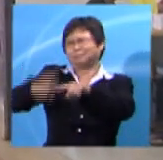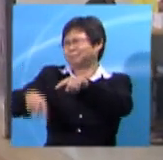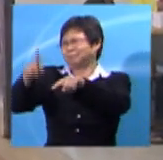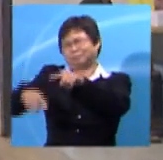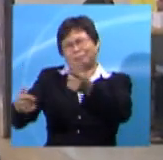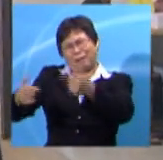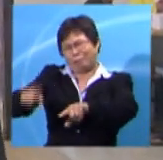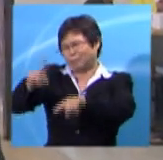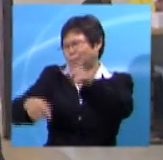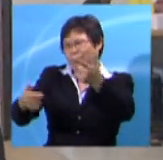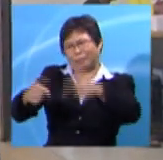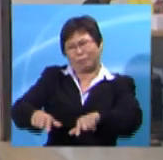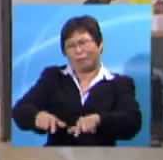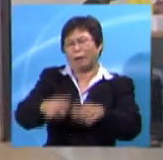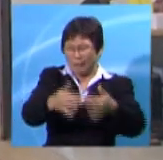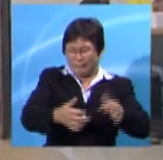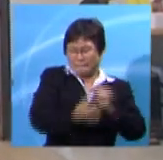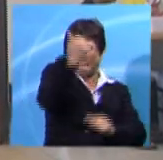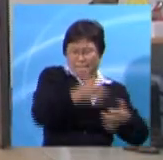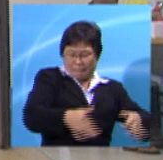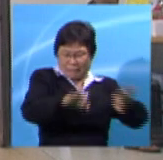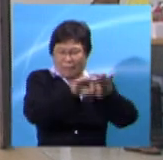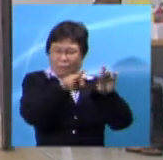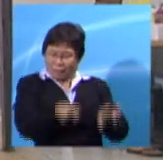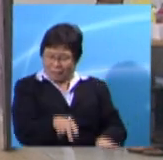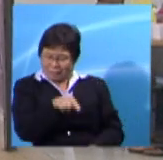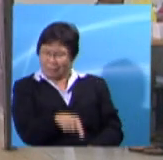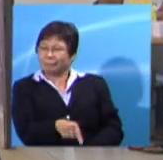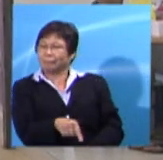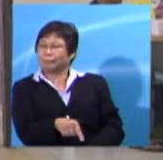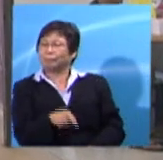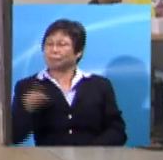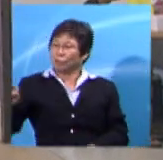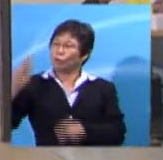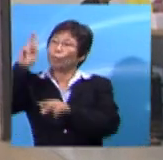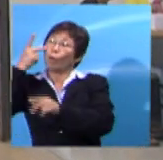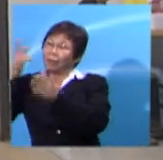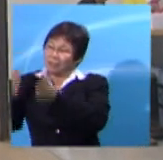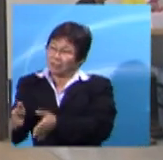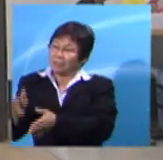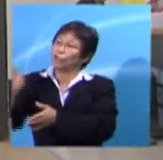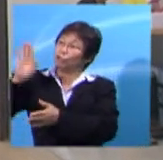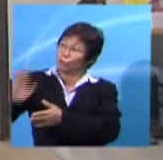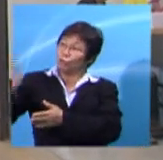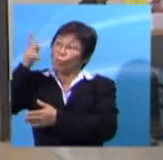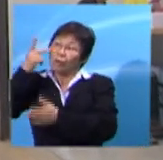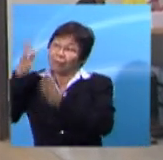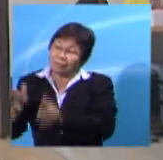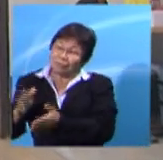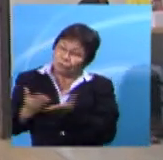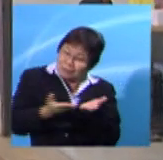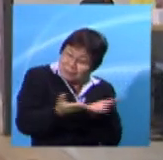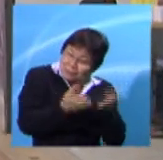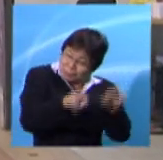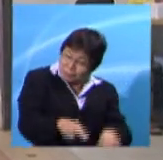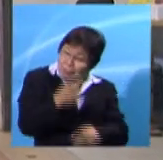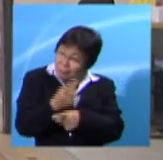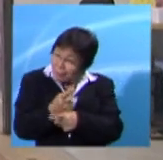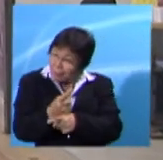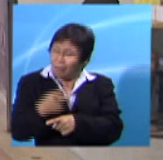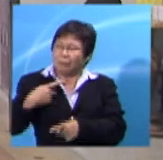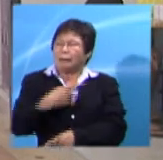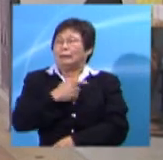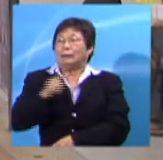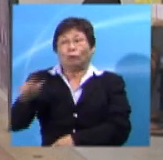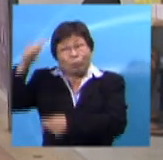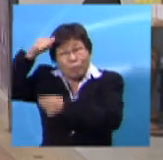because yang penting is rakyat You are politicians you serve the people so we have to Bear